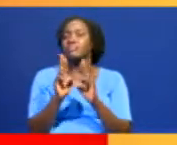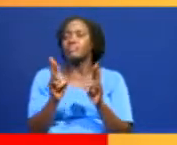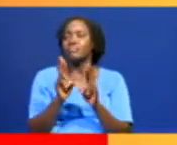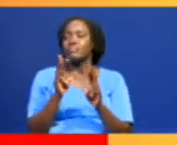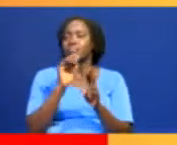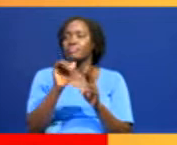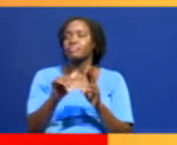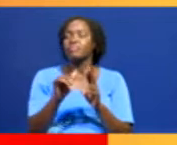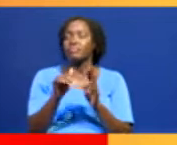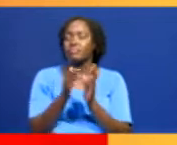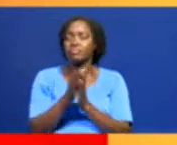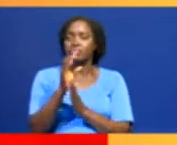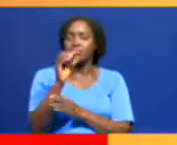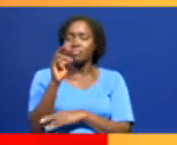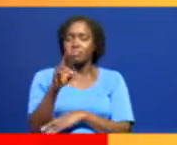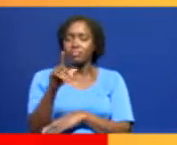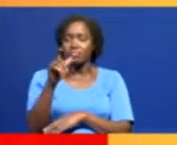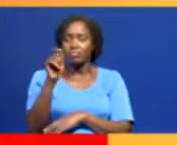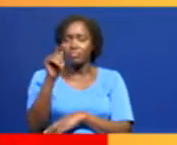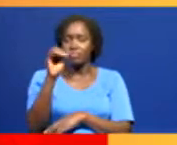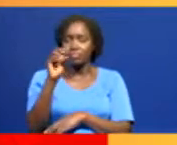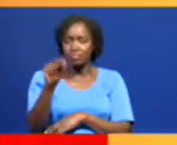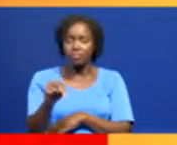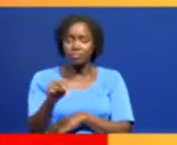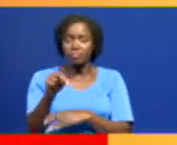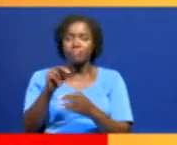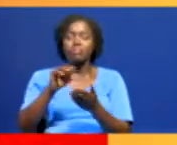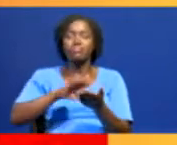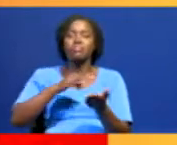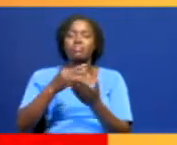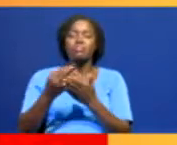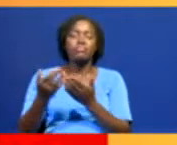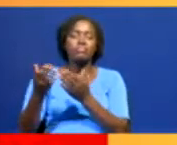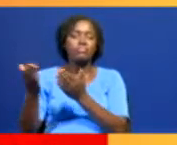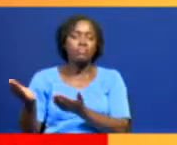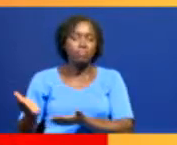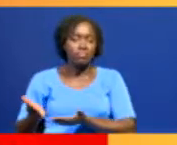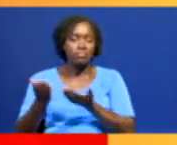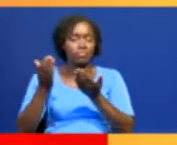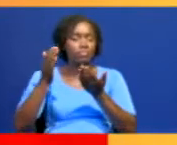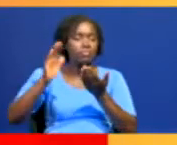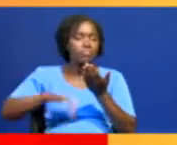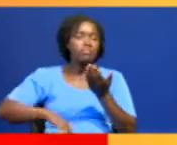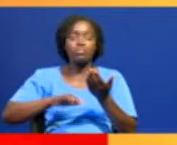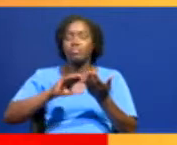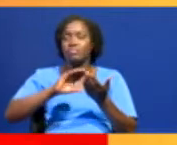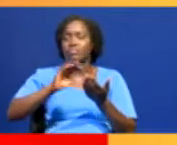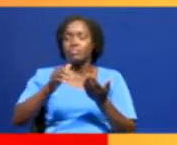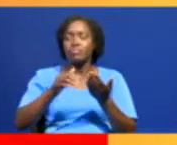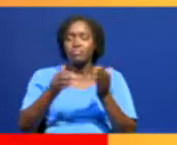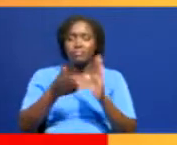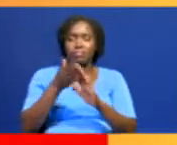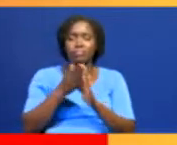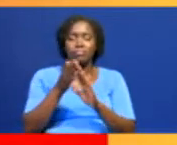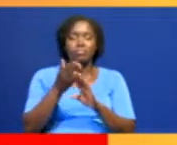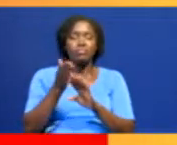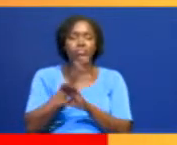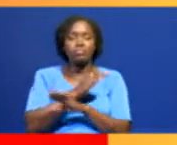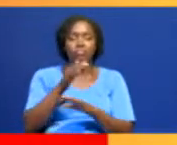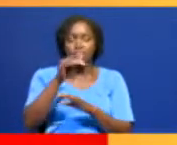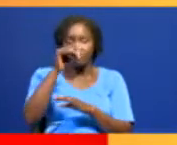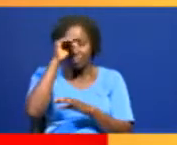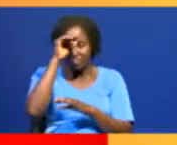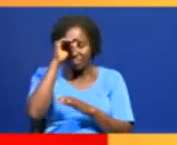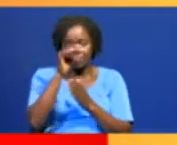ili Equalization Fund ije kuleta zile counties ambazo zilikuwa nyuma zije mbele kwa haraka. Hii serikali ambayo ilipita haikuwa inajali sana